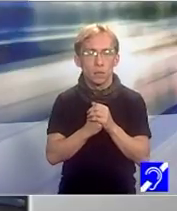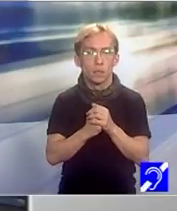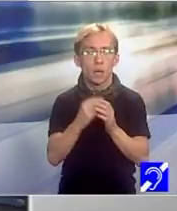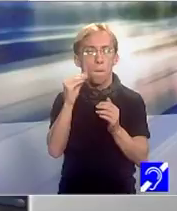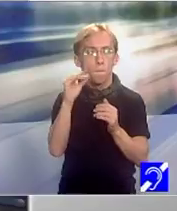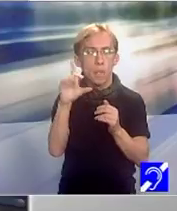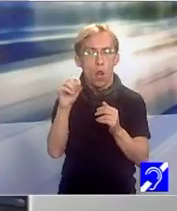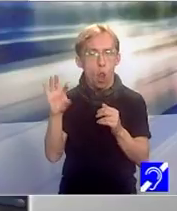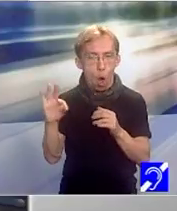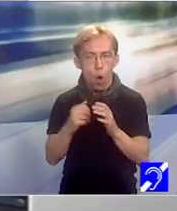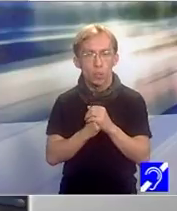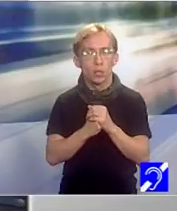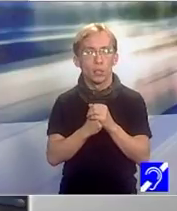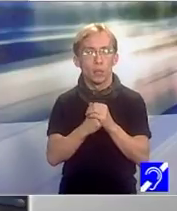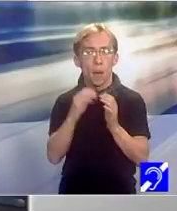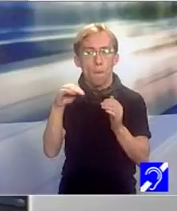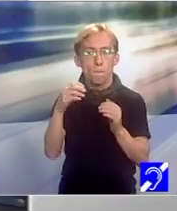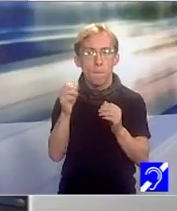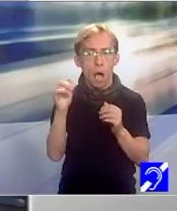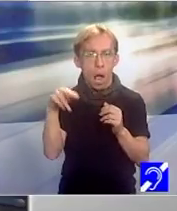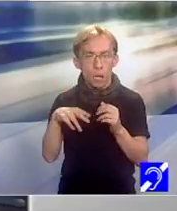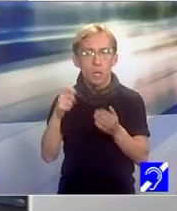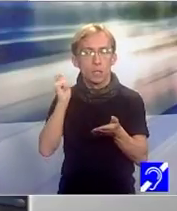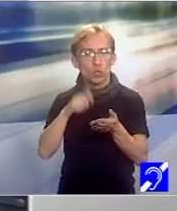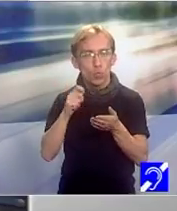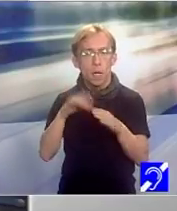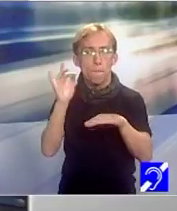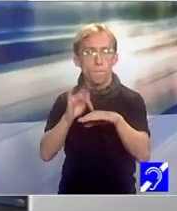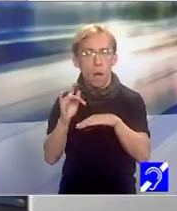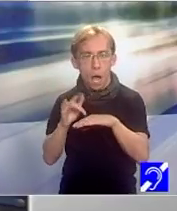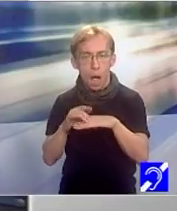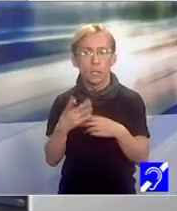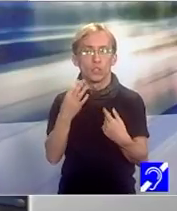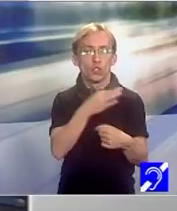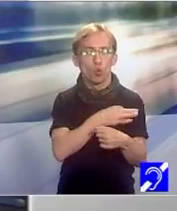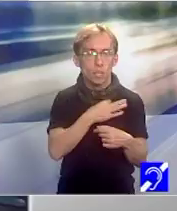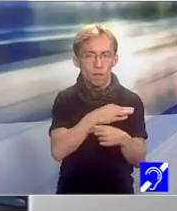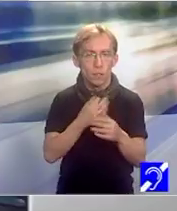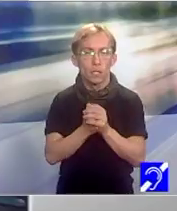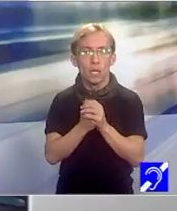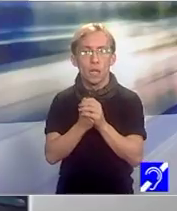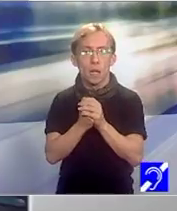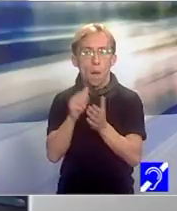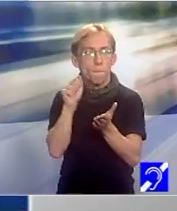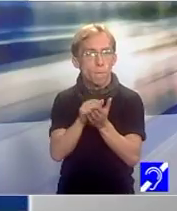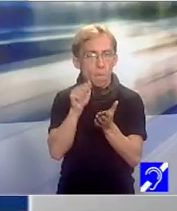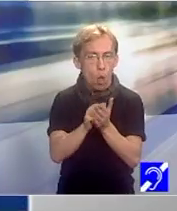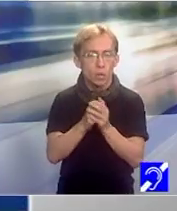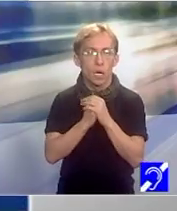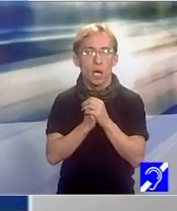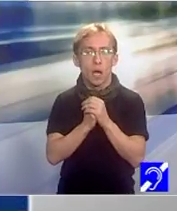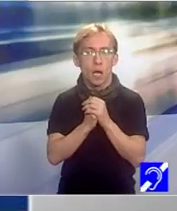pilot, suntem juriști, suntem medici, suntem profesori universitari, suntem bibliotecari,